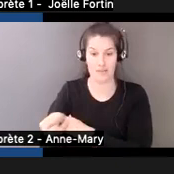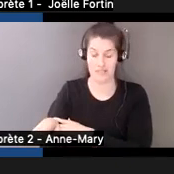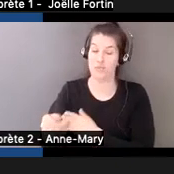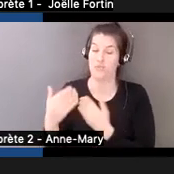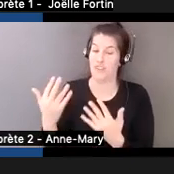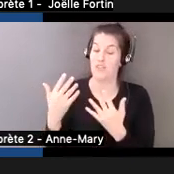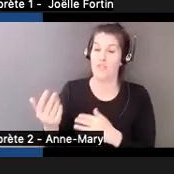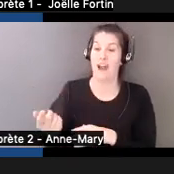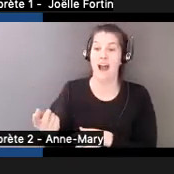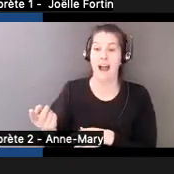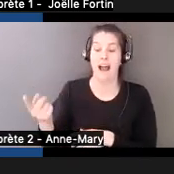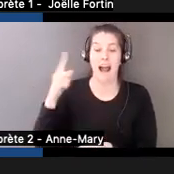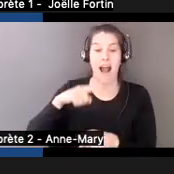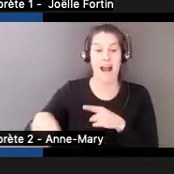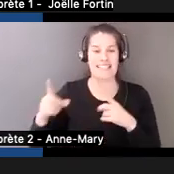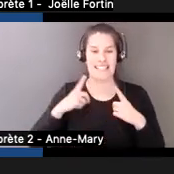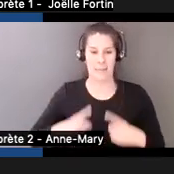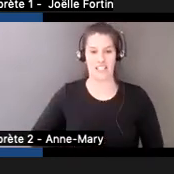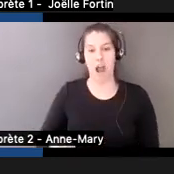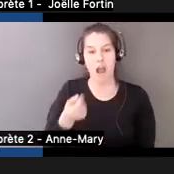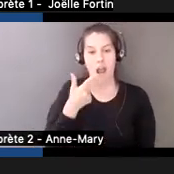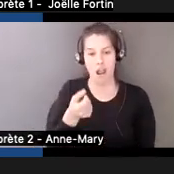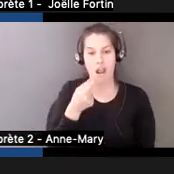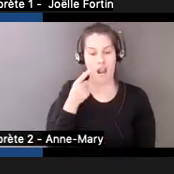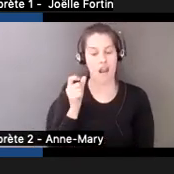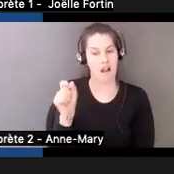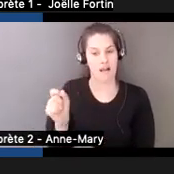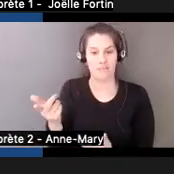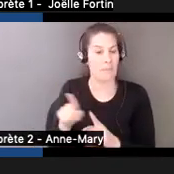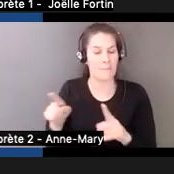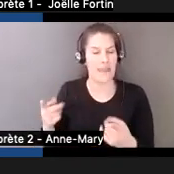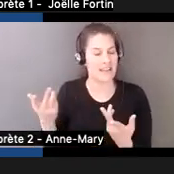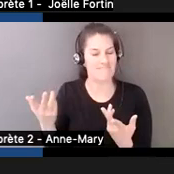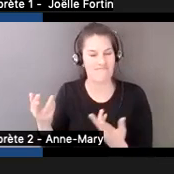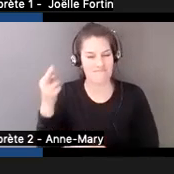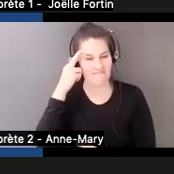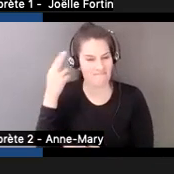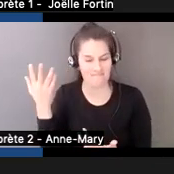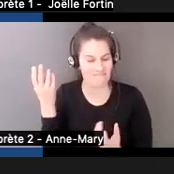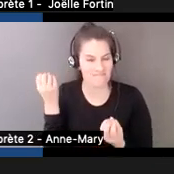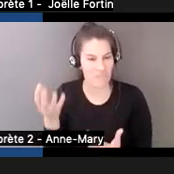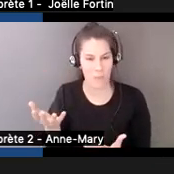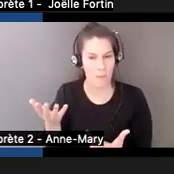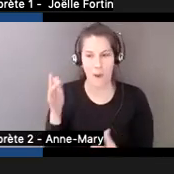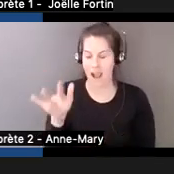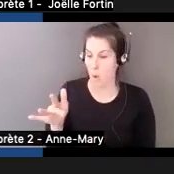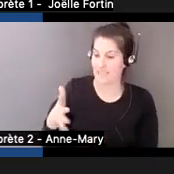exception, il n'y a aucune raison parce que très souvent, l'environnement n'est pas adapté pour qu'ils puissent jouer un